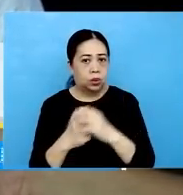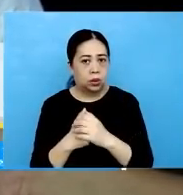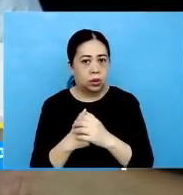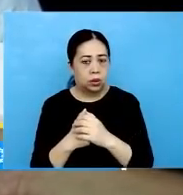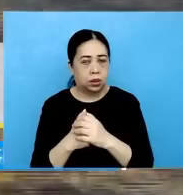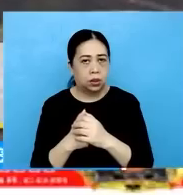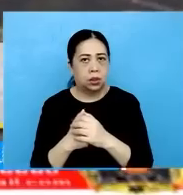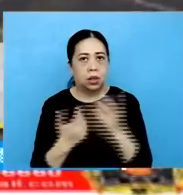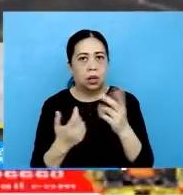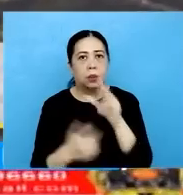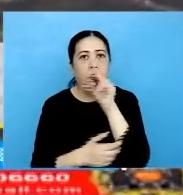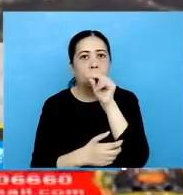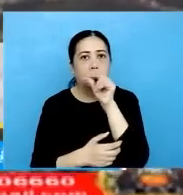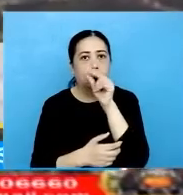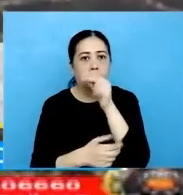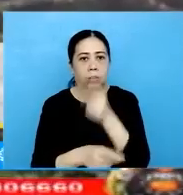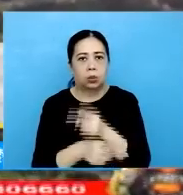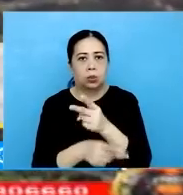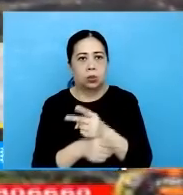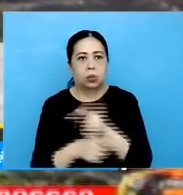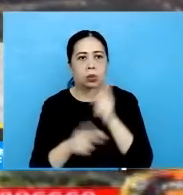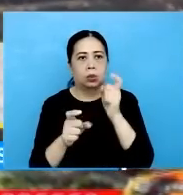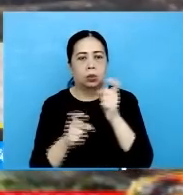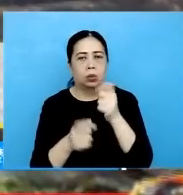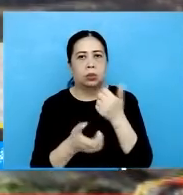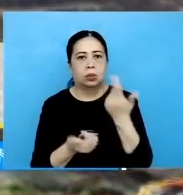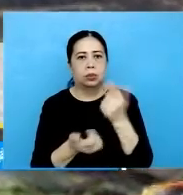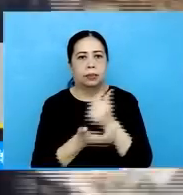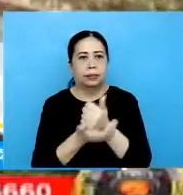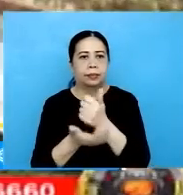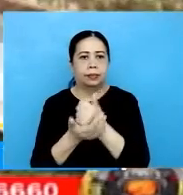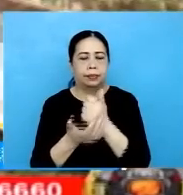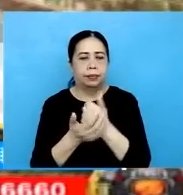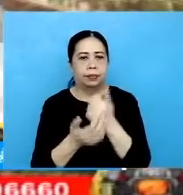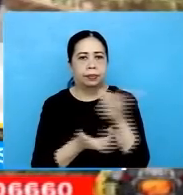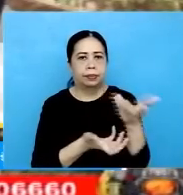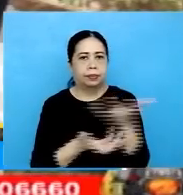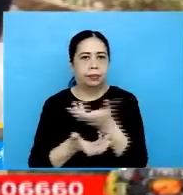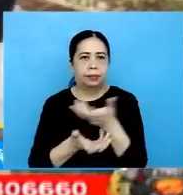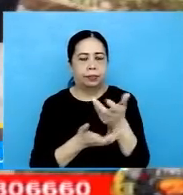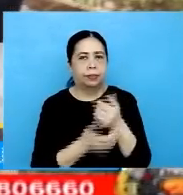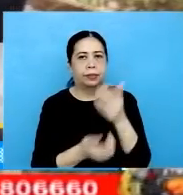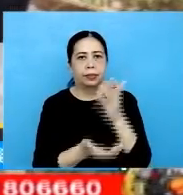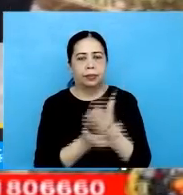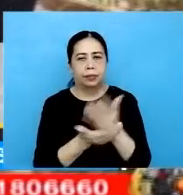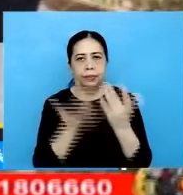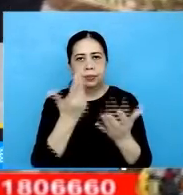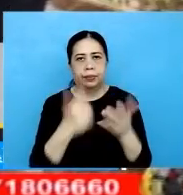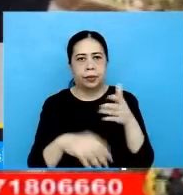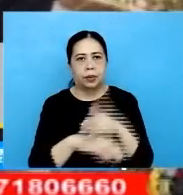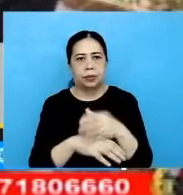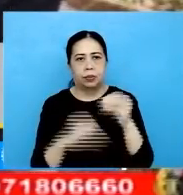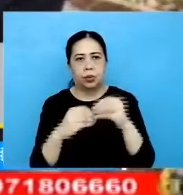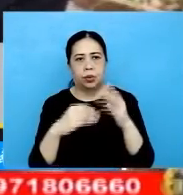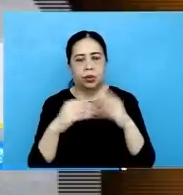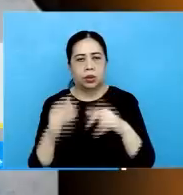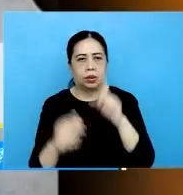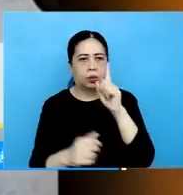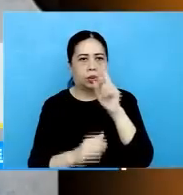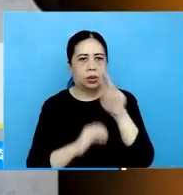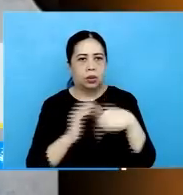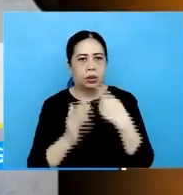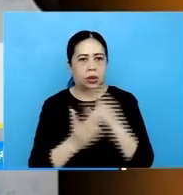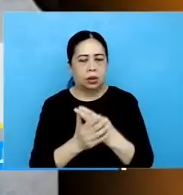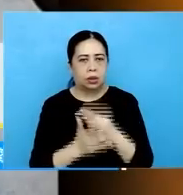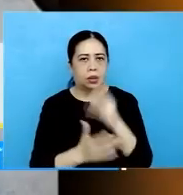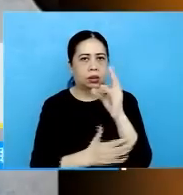ng itik. Agad na bang rumesponde ang mga bumbero at naapula ang sunog makalipas ang higit isang oras. Pito